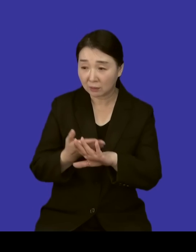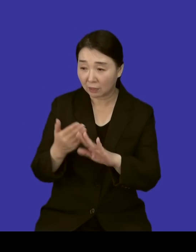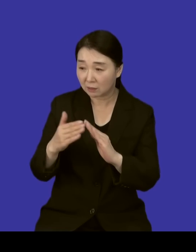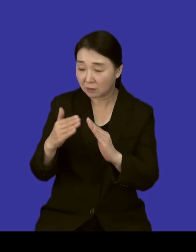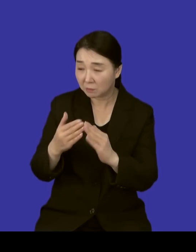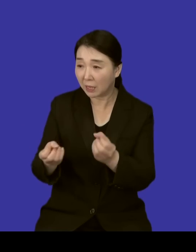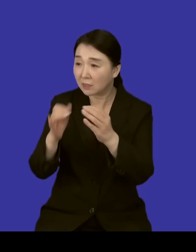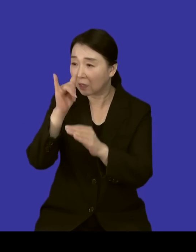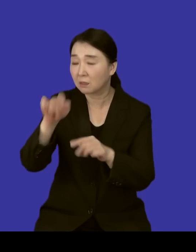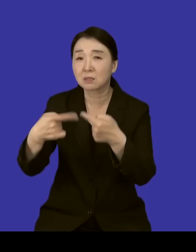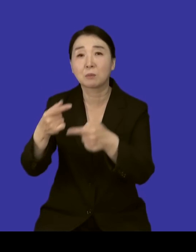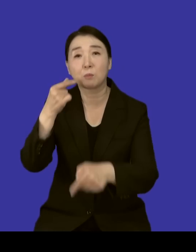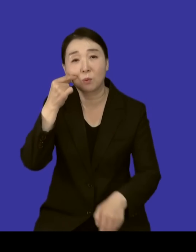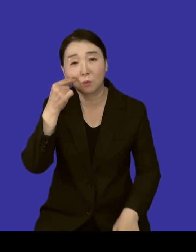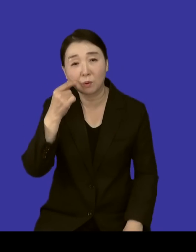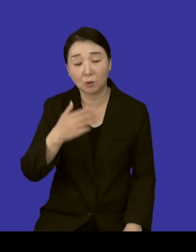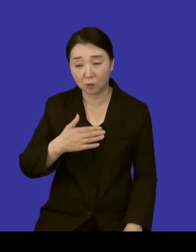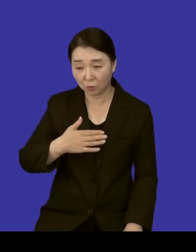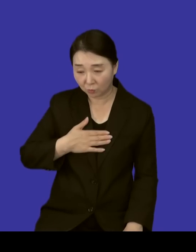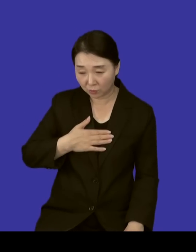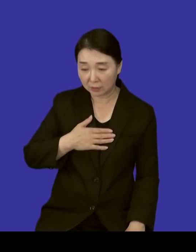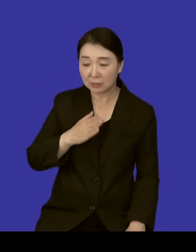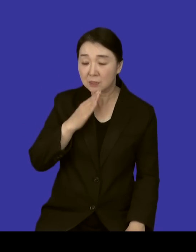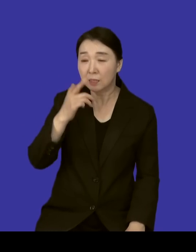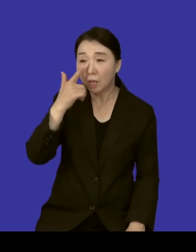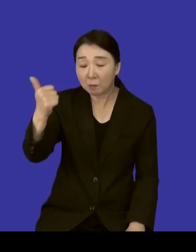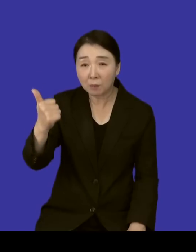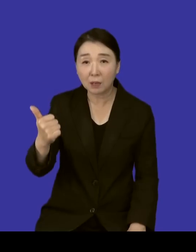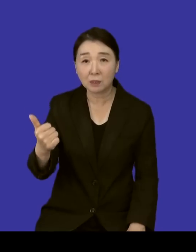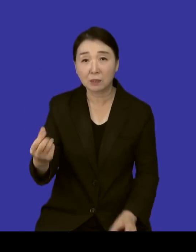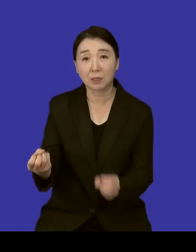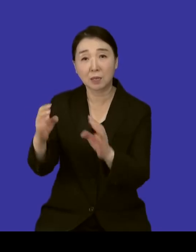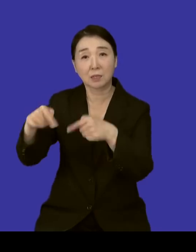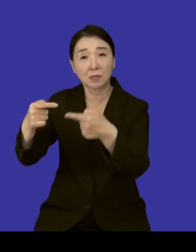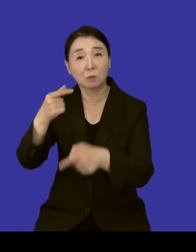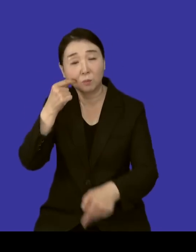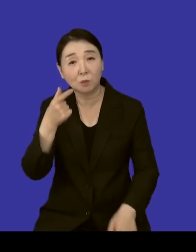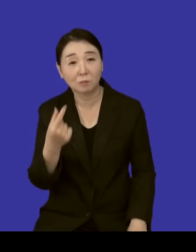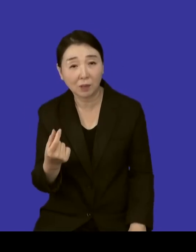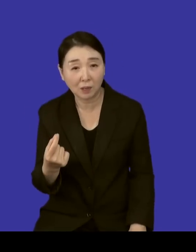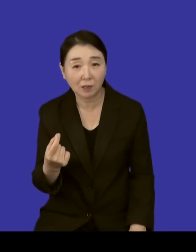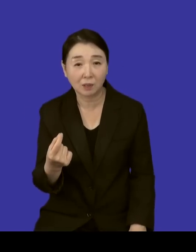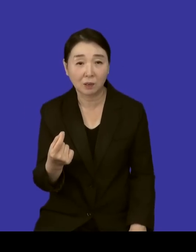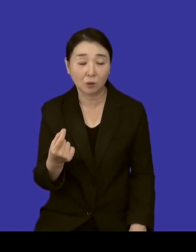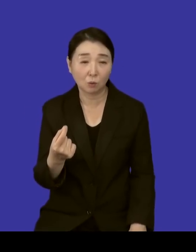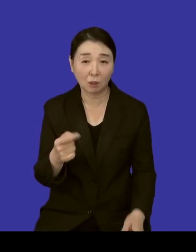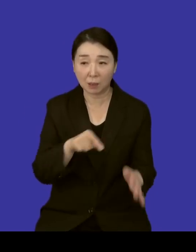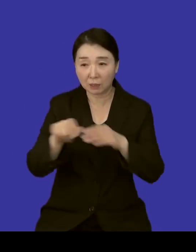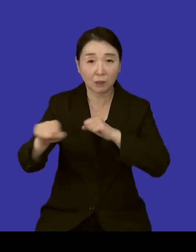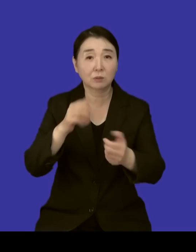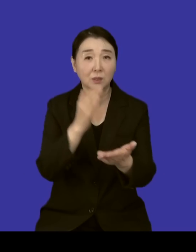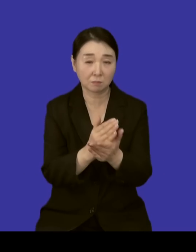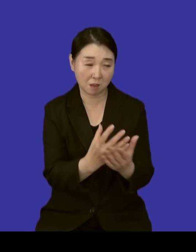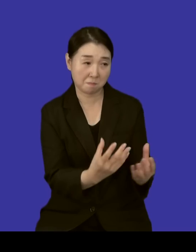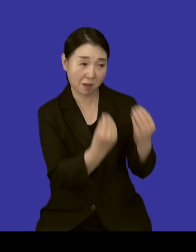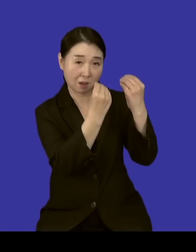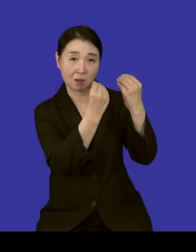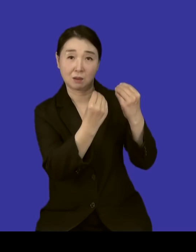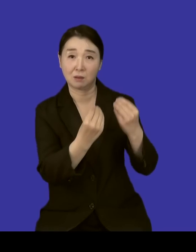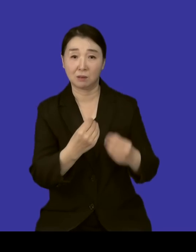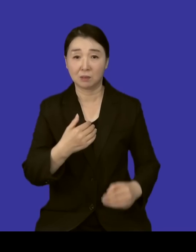우리 친정아버지 장로님은 네. 내가 경조사를 일절 못 가잖아. 예. 뭐 출입이 다 예. 금지되고 하니까. 그래서